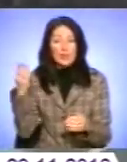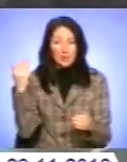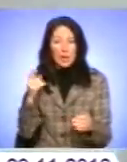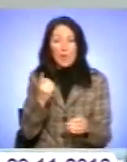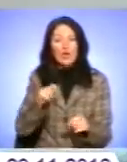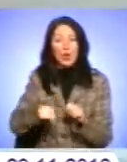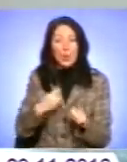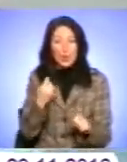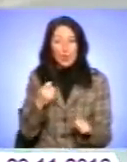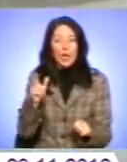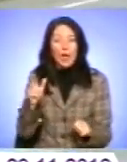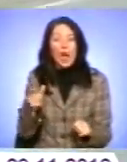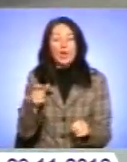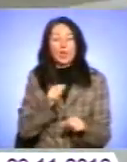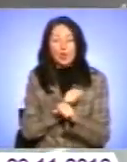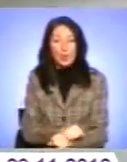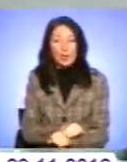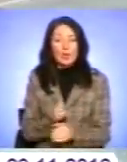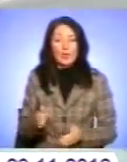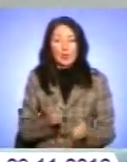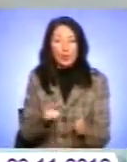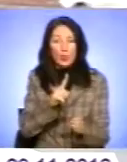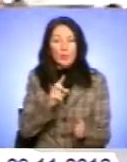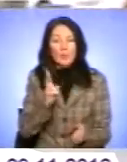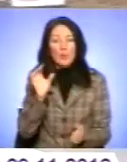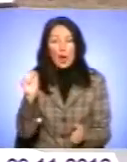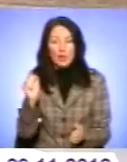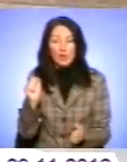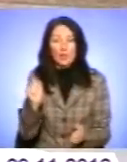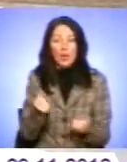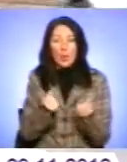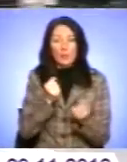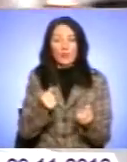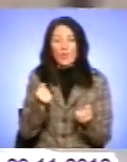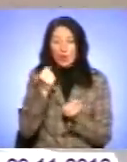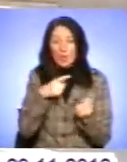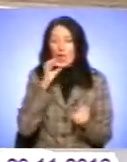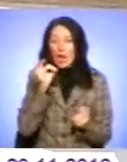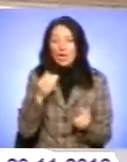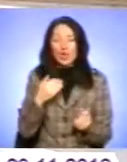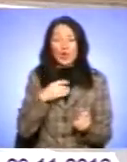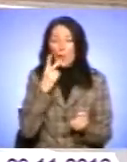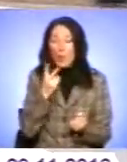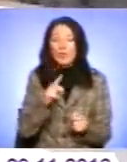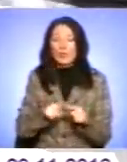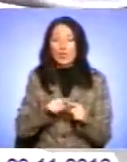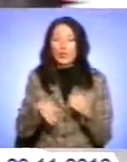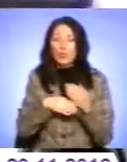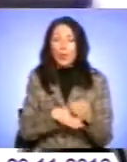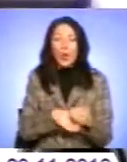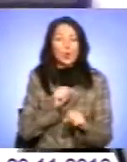Дзбараш-Тернопіль. Водій сімки Володимир каже, що побачивши швидку, призупинив авто, тому не порушив правил дорожнього